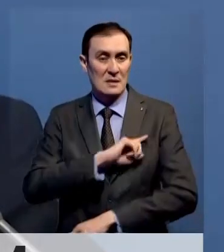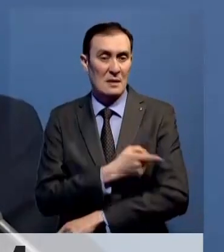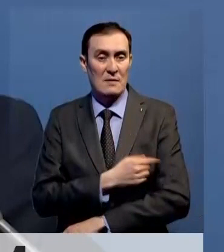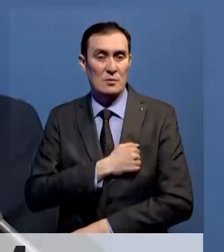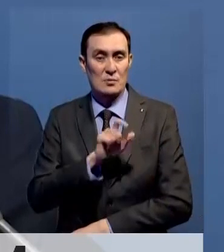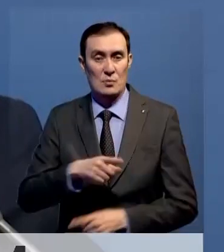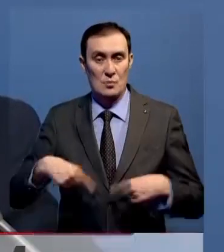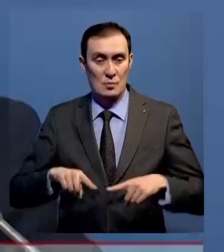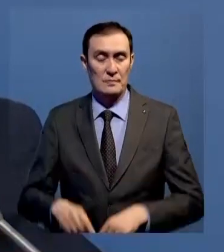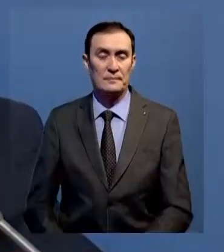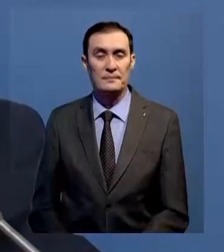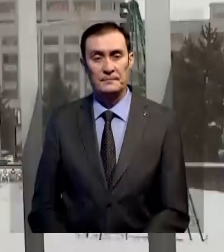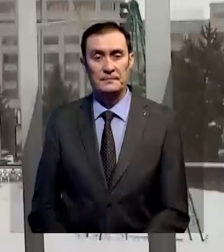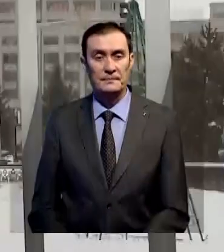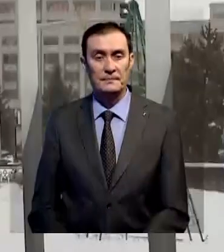структур.